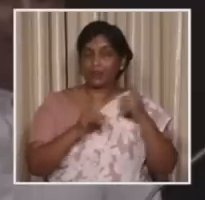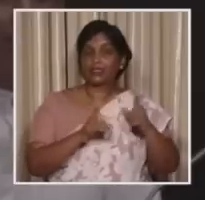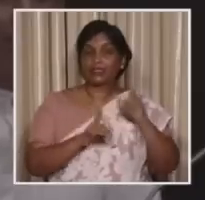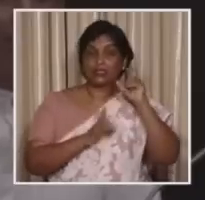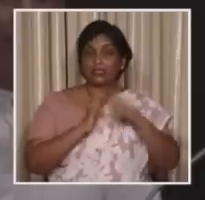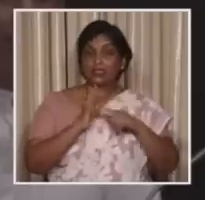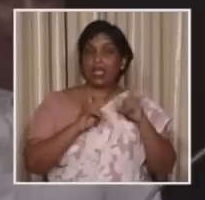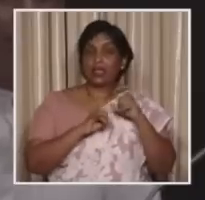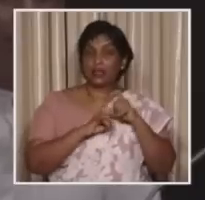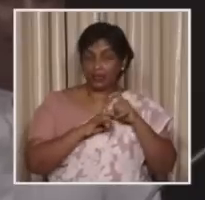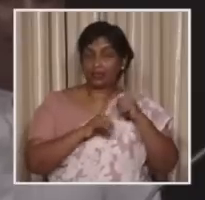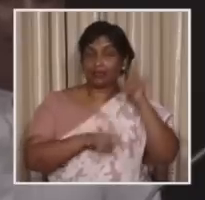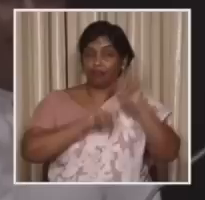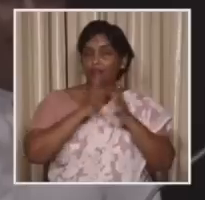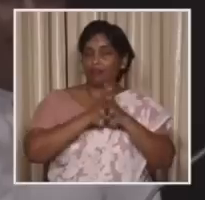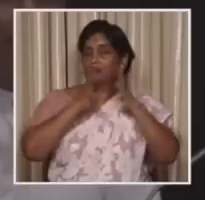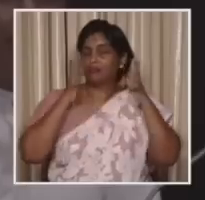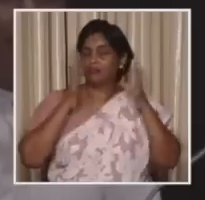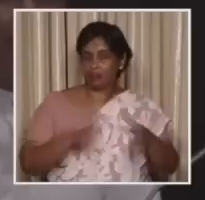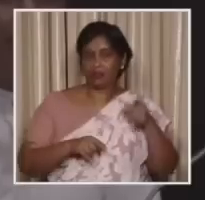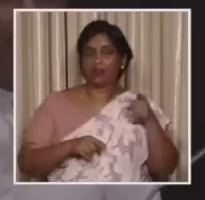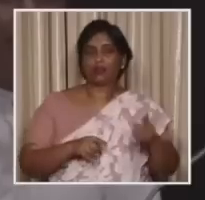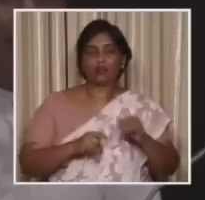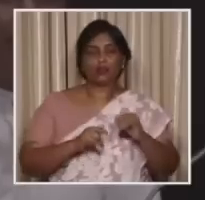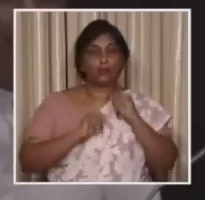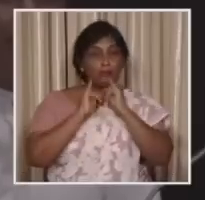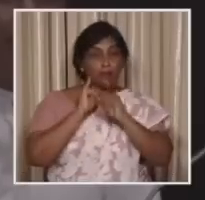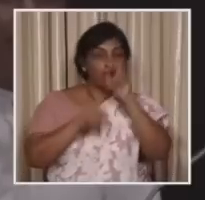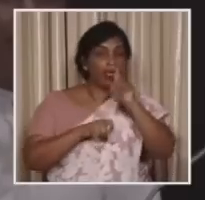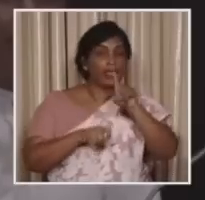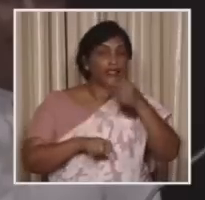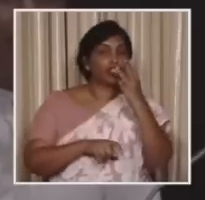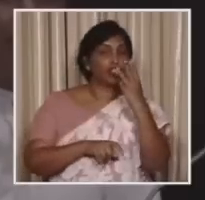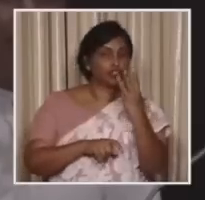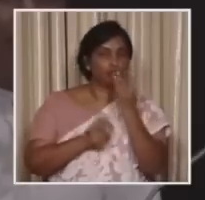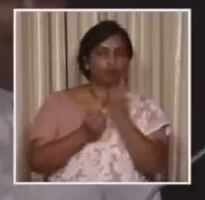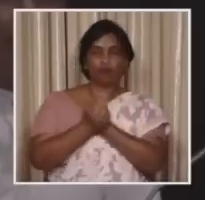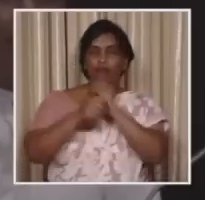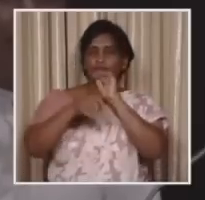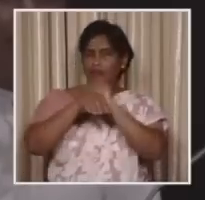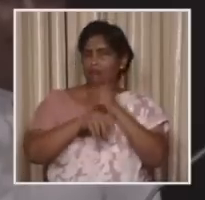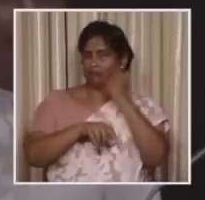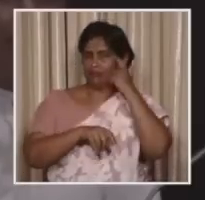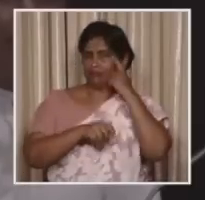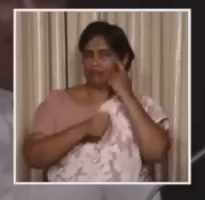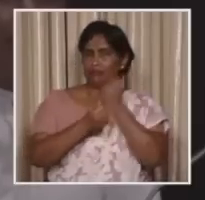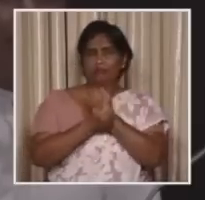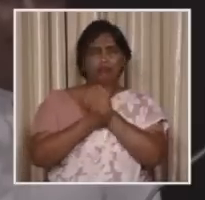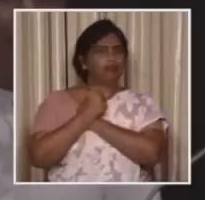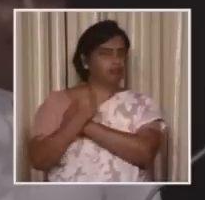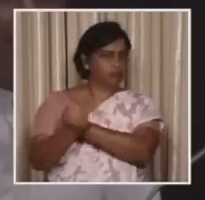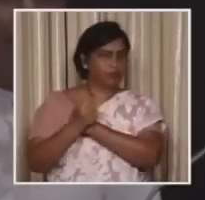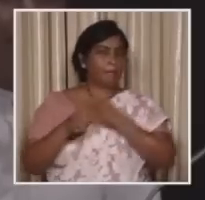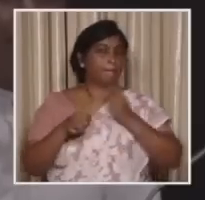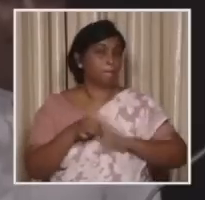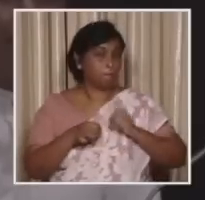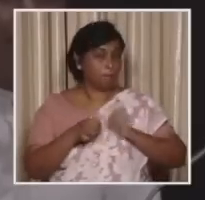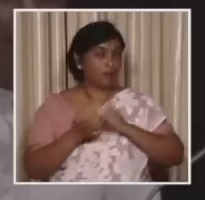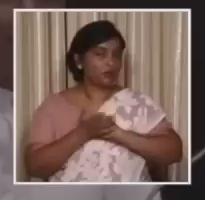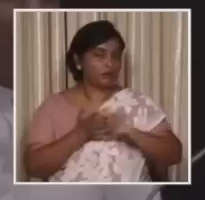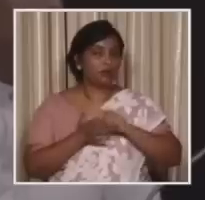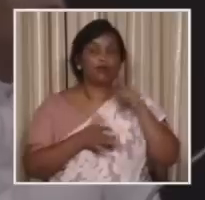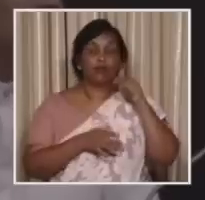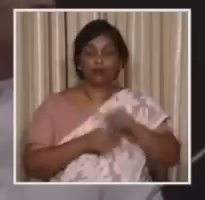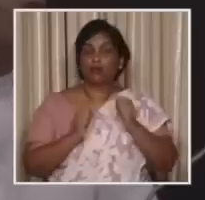එකේ නිලධාරීන් විශාල ප්‍රමාණයක් අපරාධකරුවන් 103ක් වගේ ප්‍රමාණයක් මට මතක ඉදිරිය අරස් කරලා තිබුණා ප්‍රශ්න කරලා තිබුණා